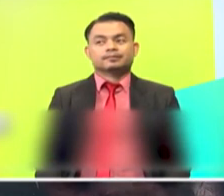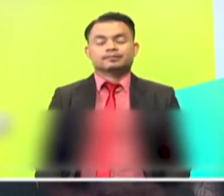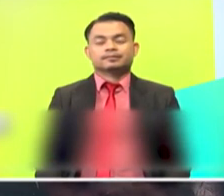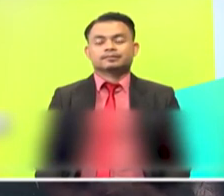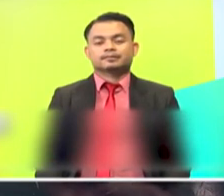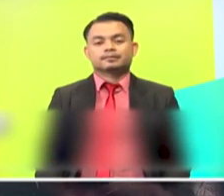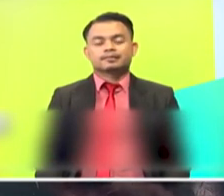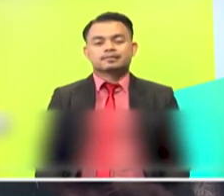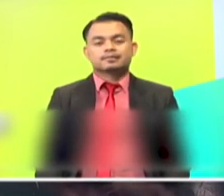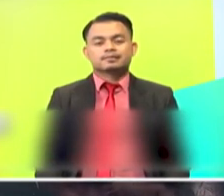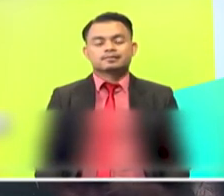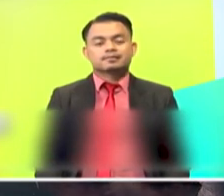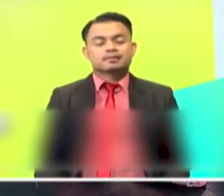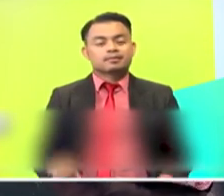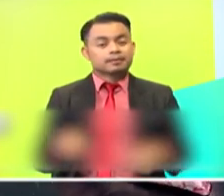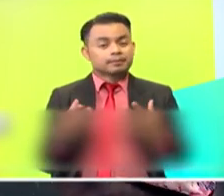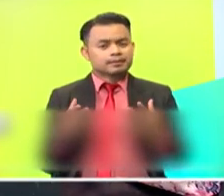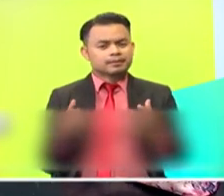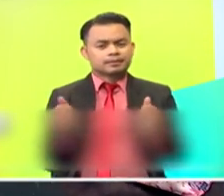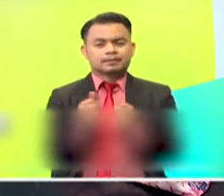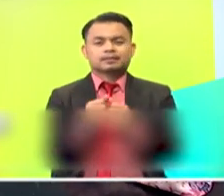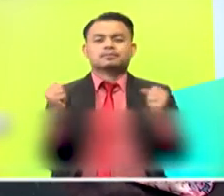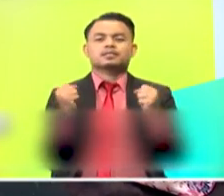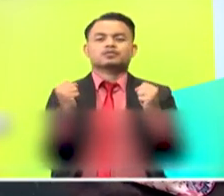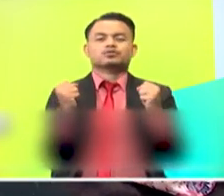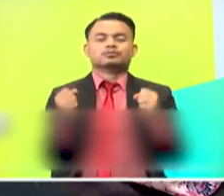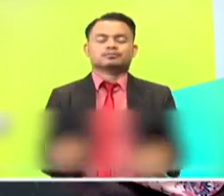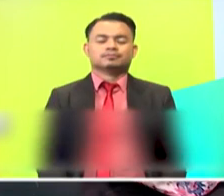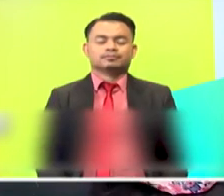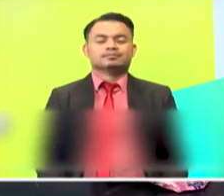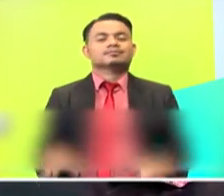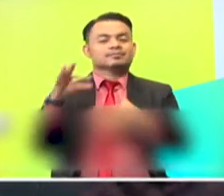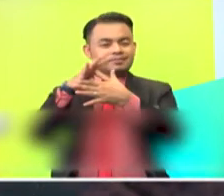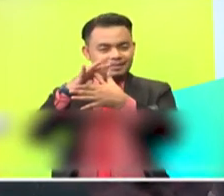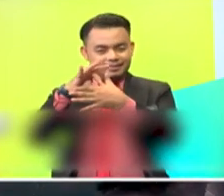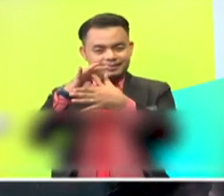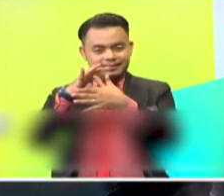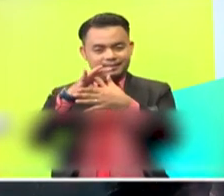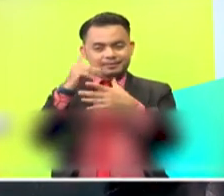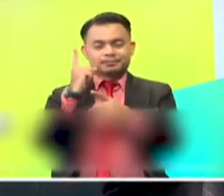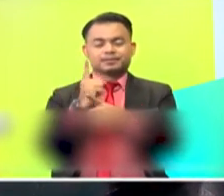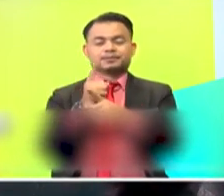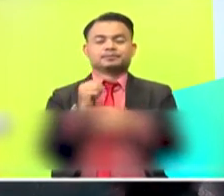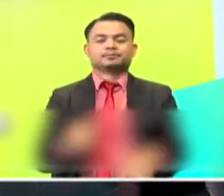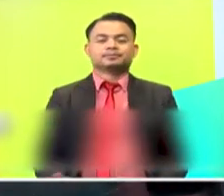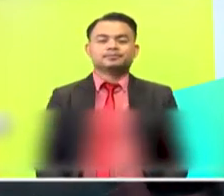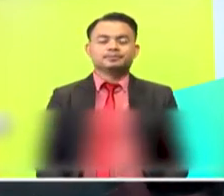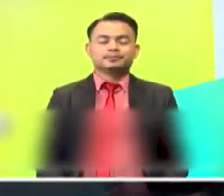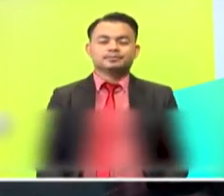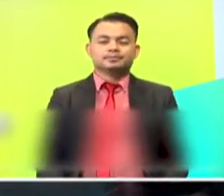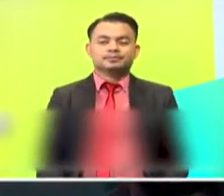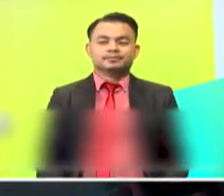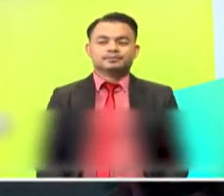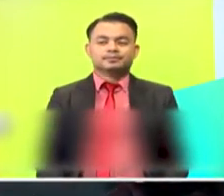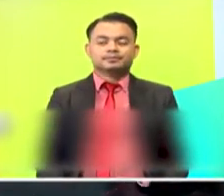Abah game sejuk beku bagian sejuk beku Sera sedaging DC gue betebaran sepundak sejuk rasanya